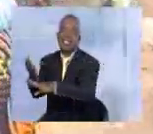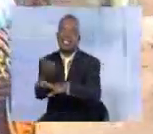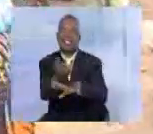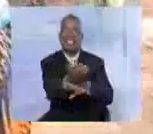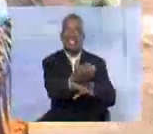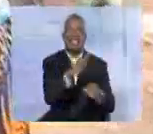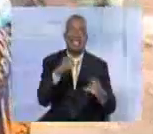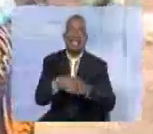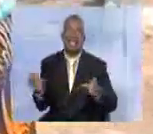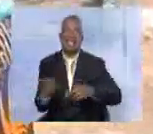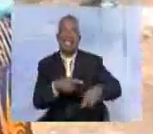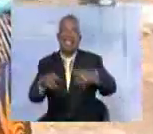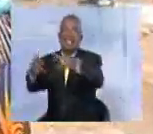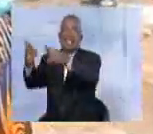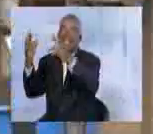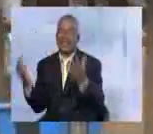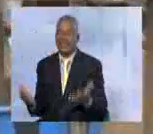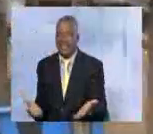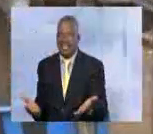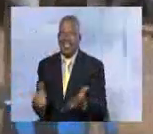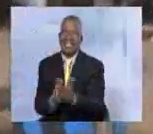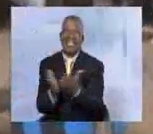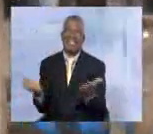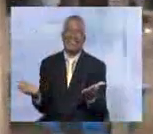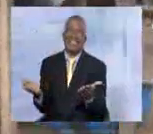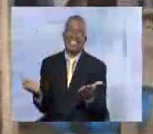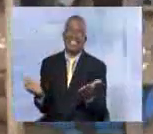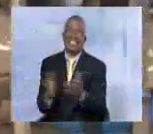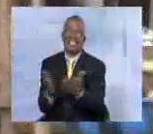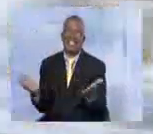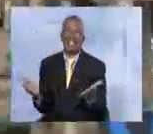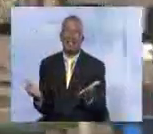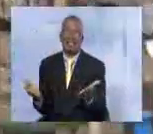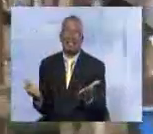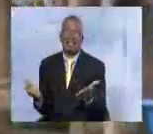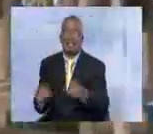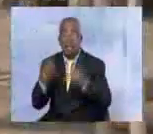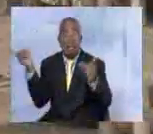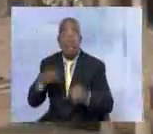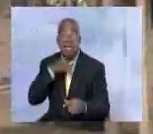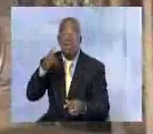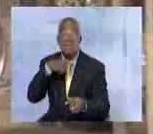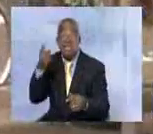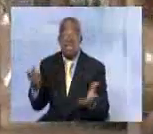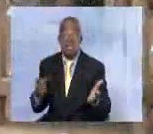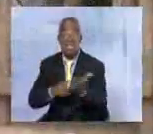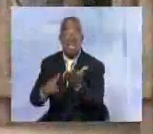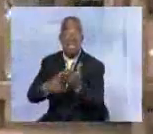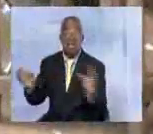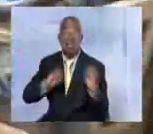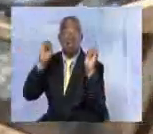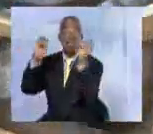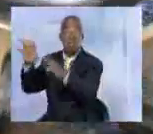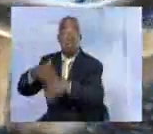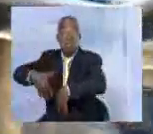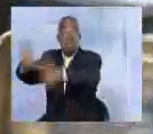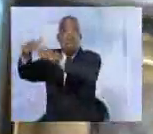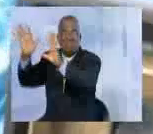en plus associés à la mendicité. Rejetés et stigmatisés, certains albinos n'ont trouvé que ce moyen pour gagner leur